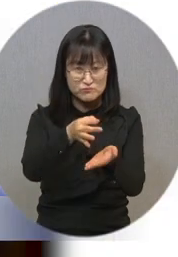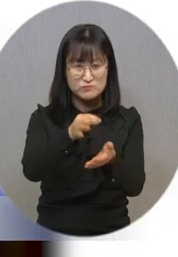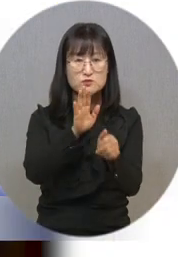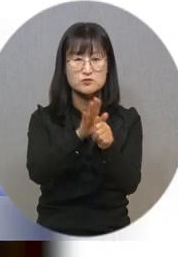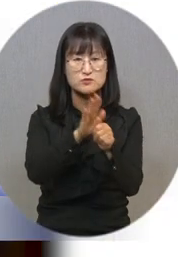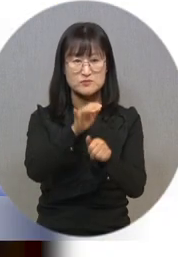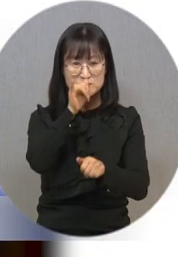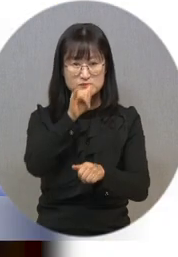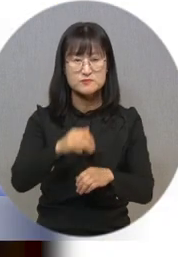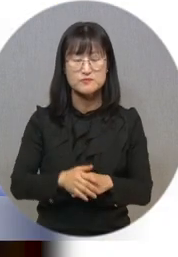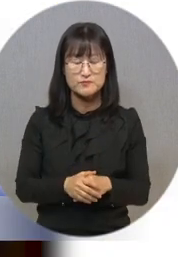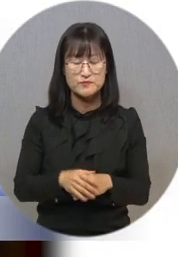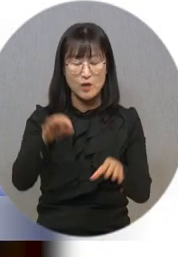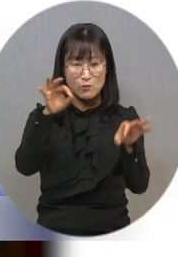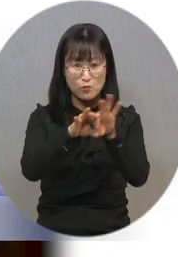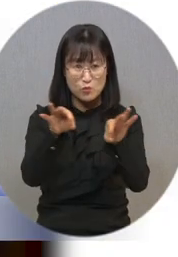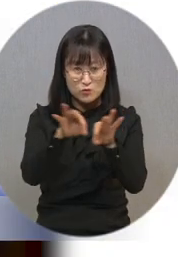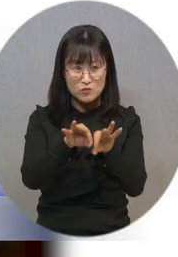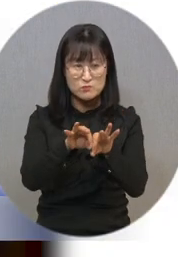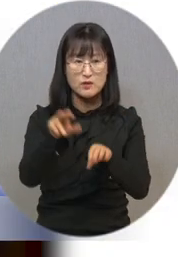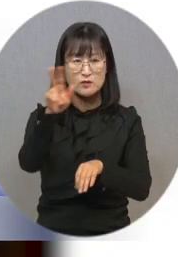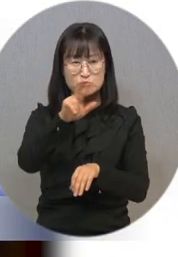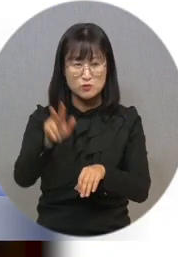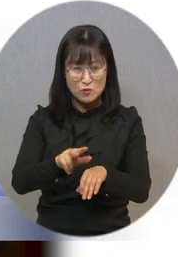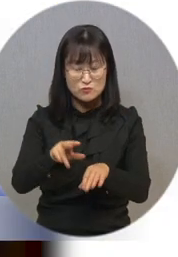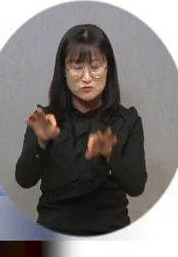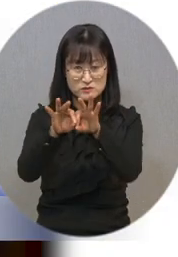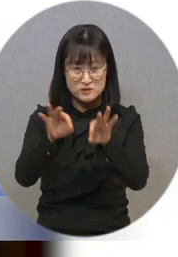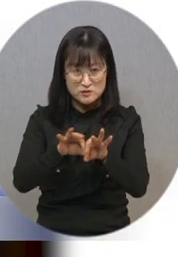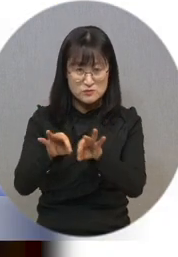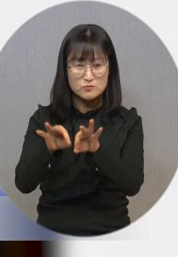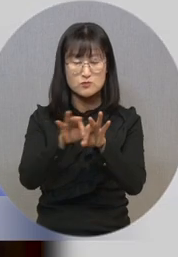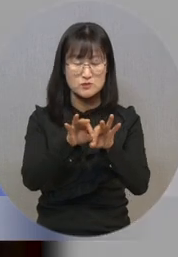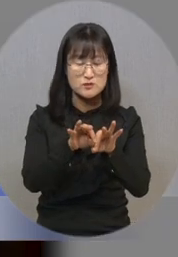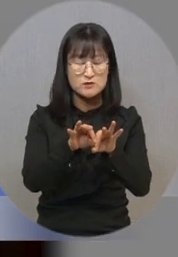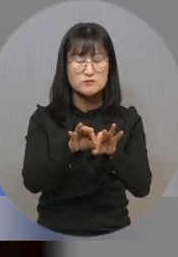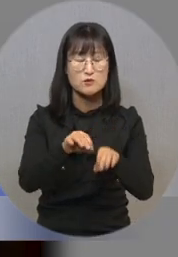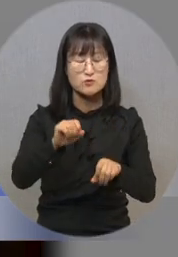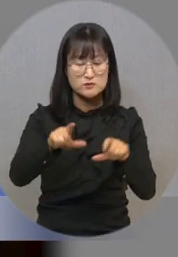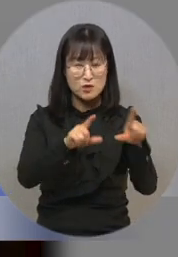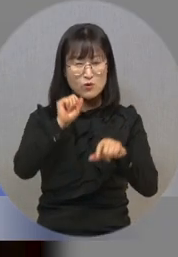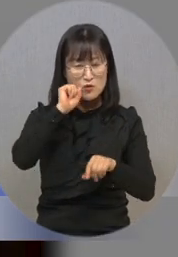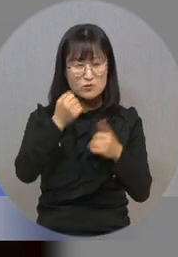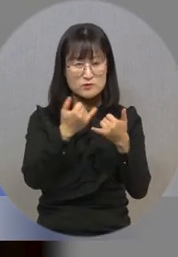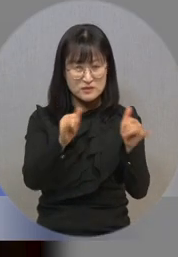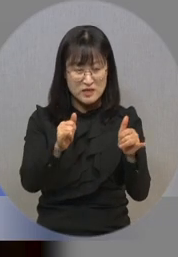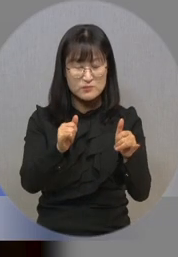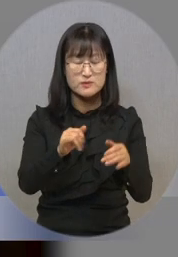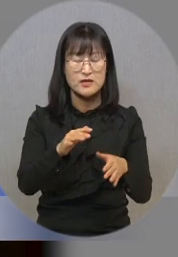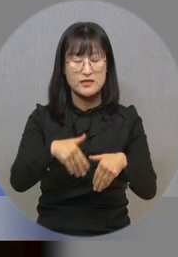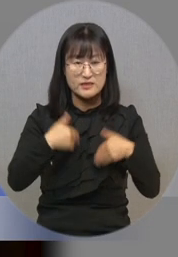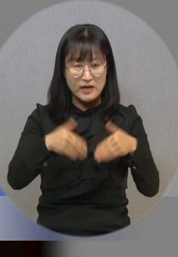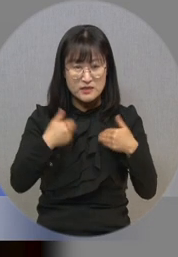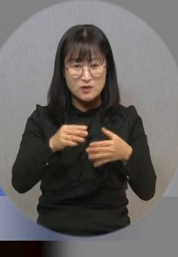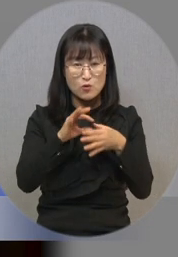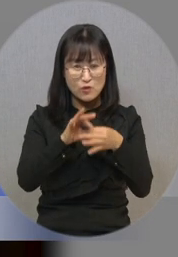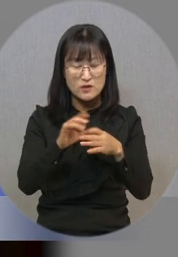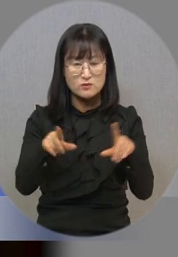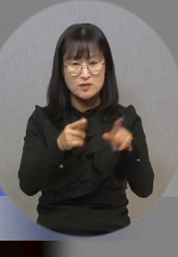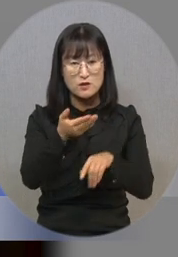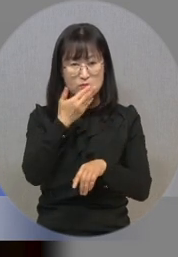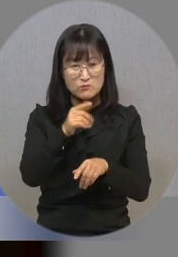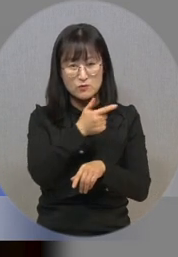시작합니다 모금에는 전국 시도 지회를 통해 취약계층들에게 난방비와 난방 기기 생필품 등을